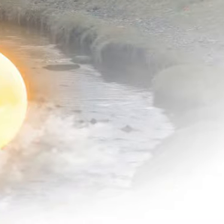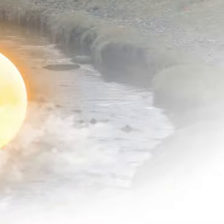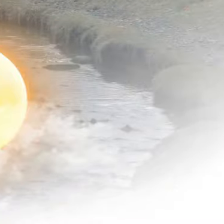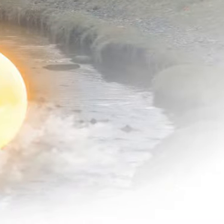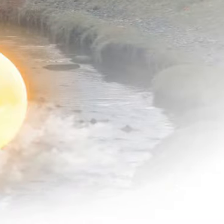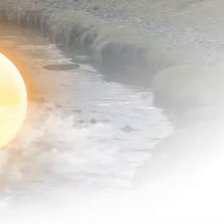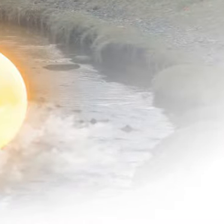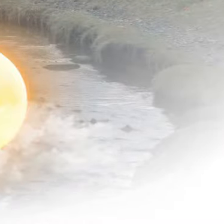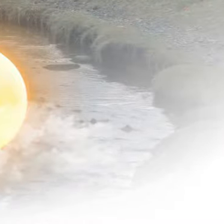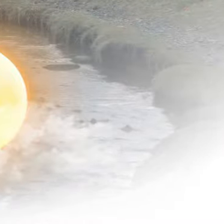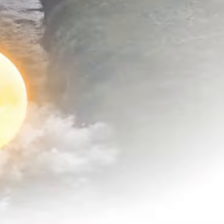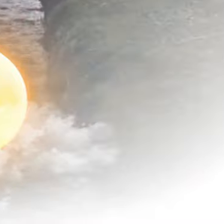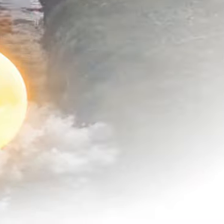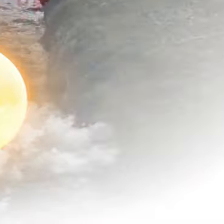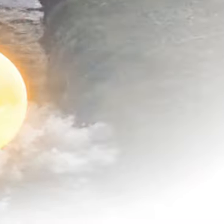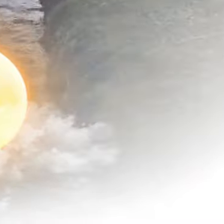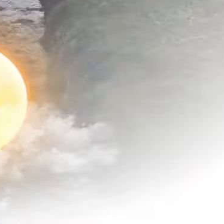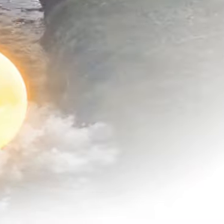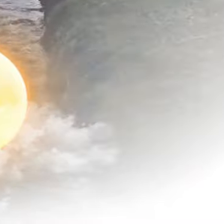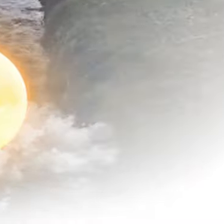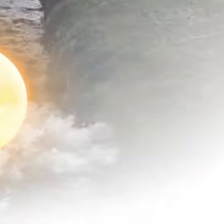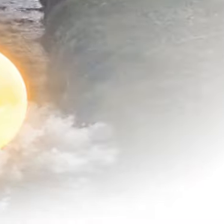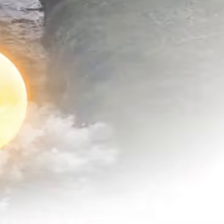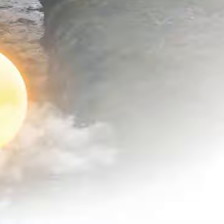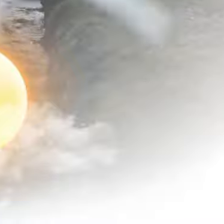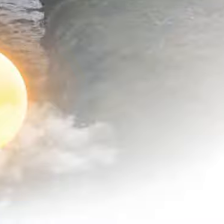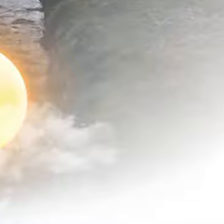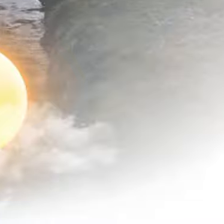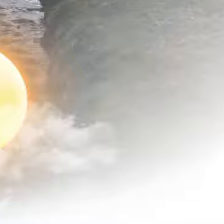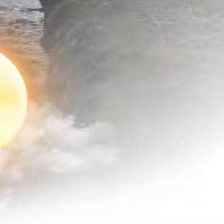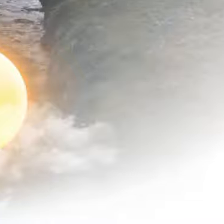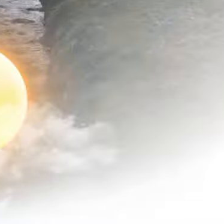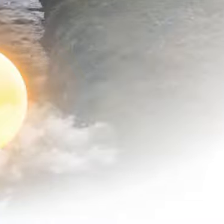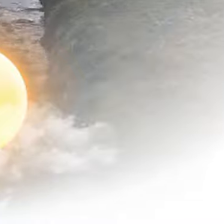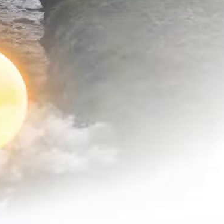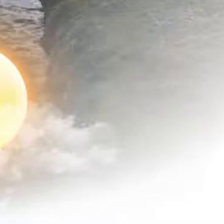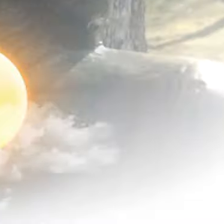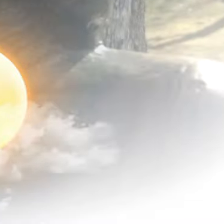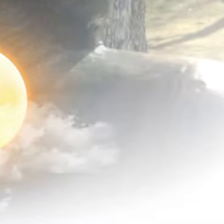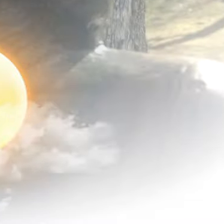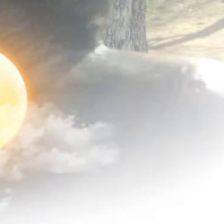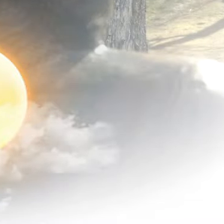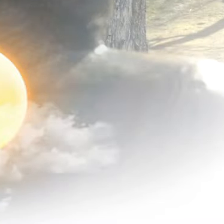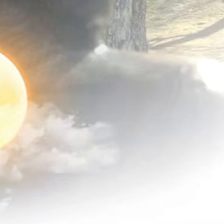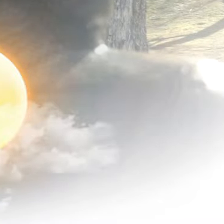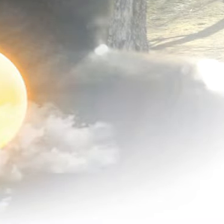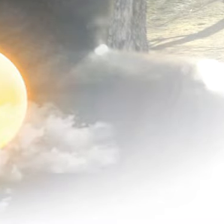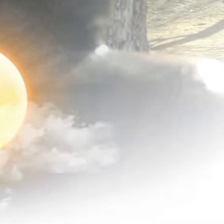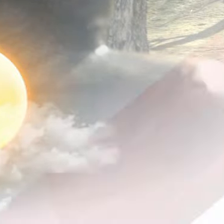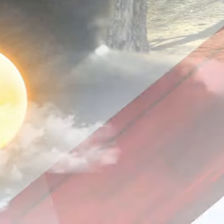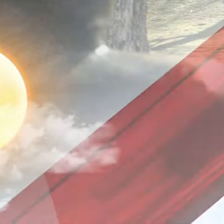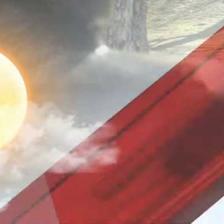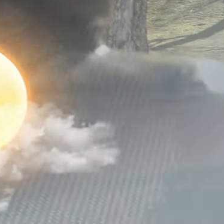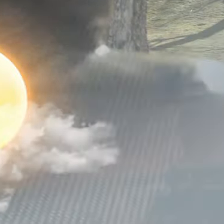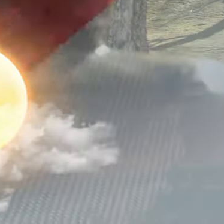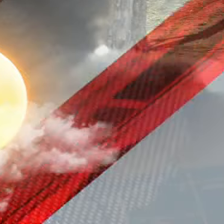У Іўі, Воранаве і Навагрудку каля 7 градусаў цяпла будзе раніцай, да 12 паветра прагрэецца